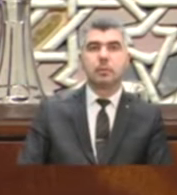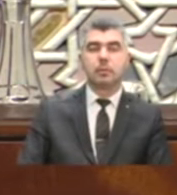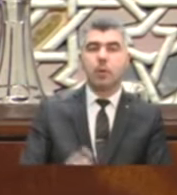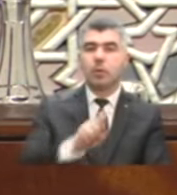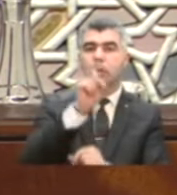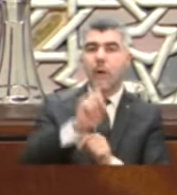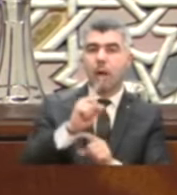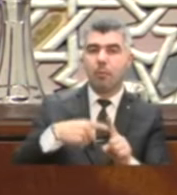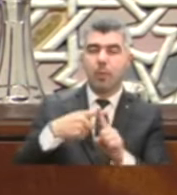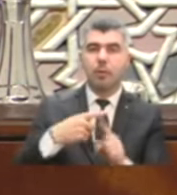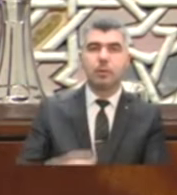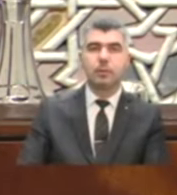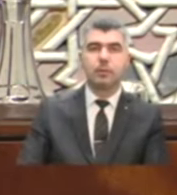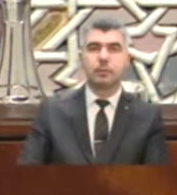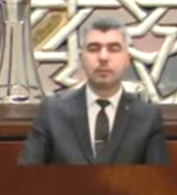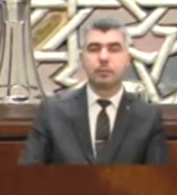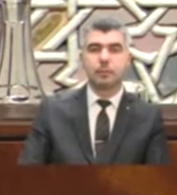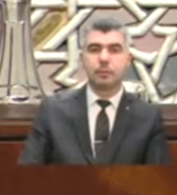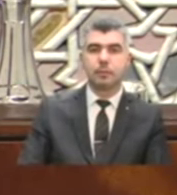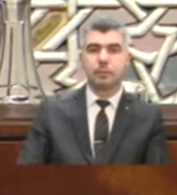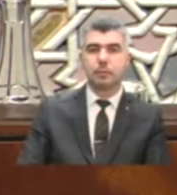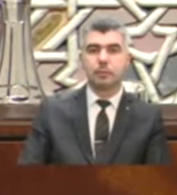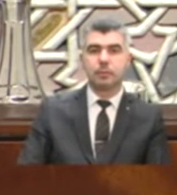تعقيب سيد نائب محترم، تفضل سي حسنوي.